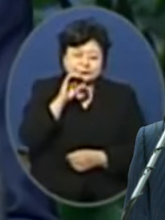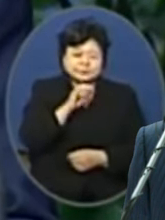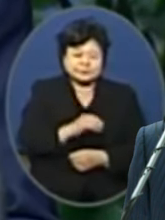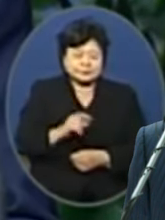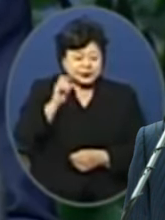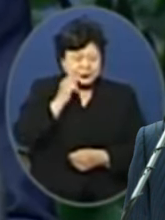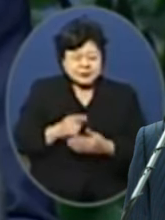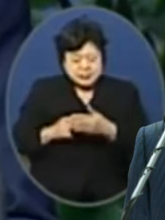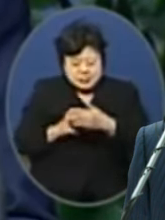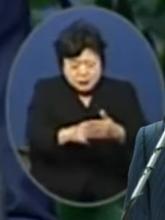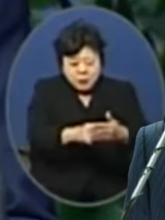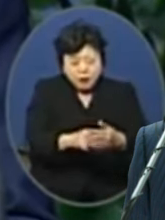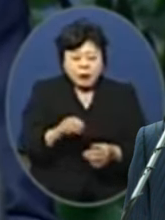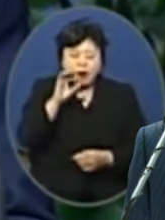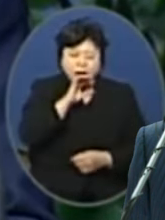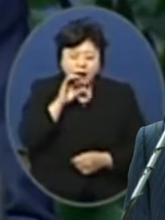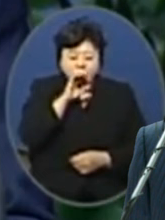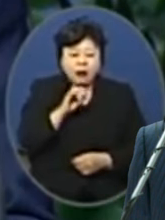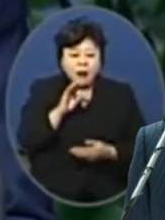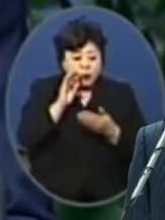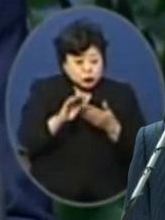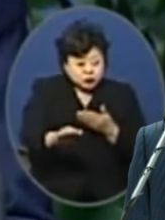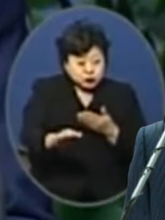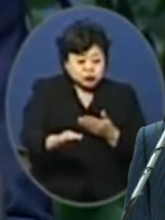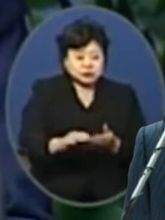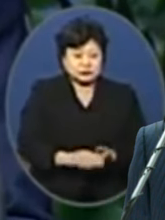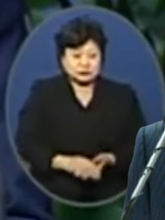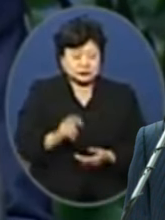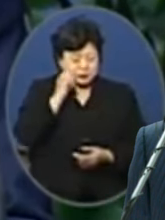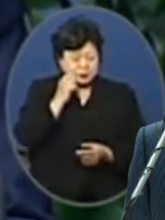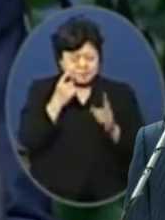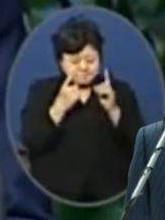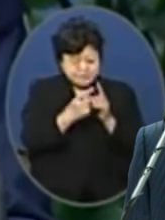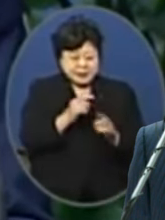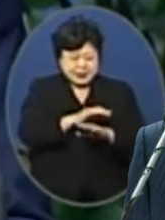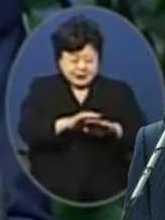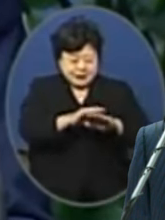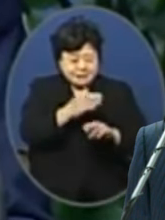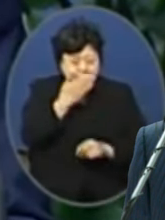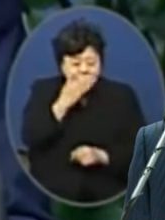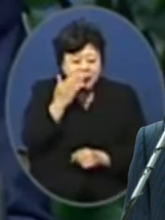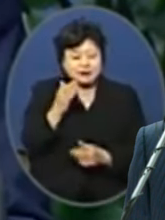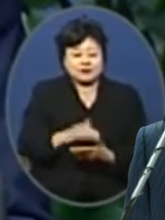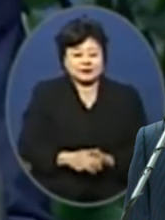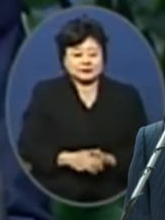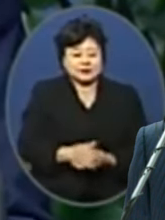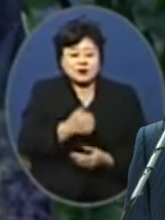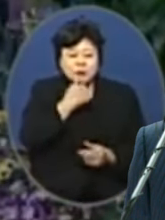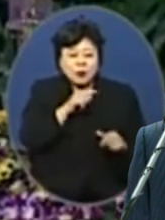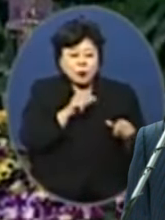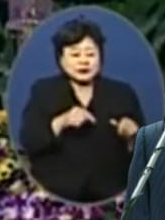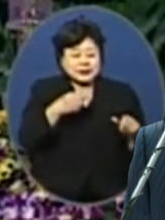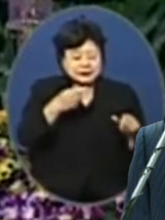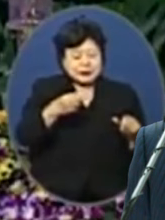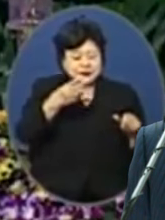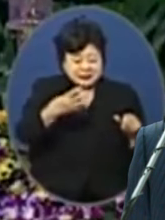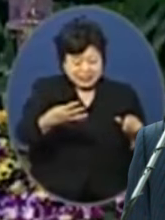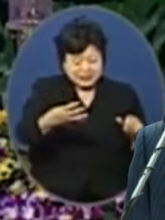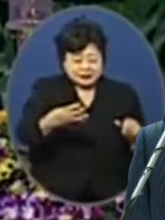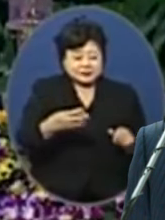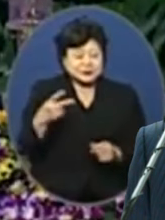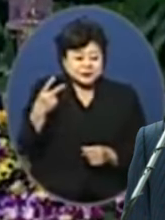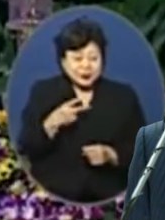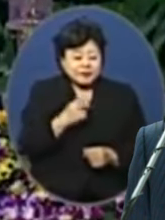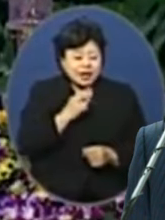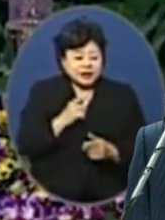극복하는 연단을 받아야 나중에 어려운 문제도 척척 해결할 수 있는 것입니다 로마서 5장 3절로 4절에 다만 이뿐